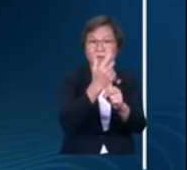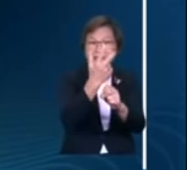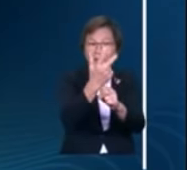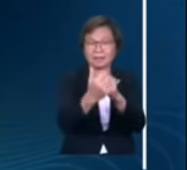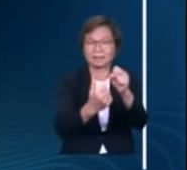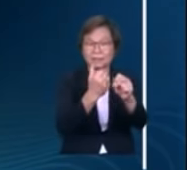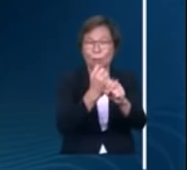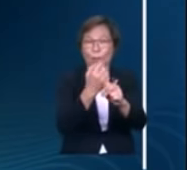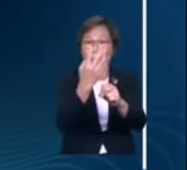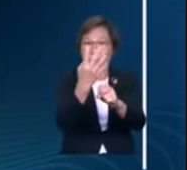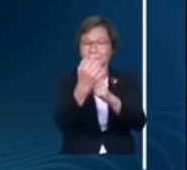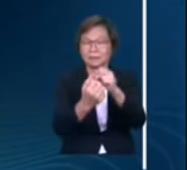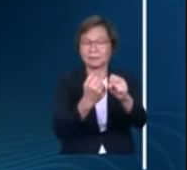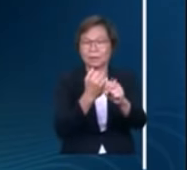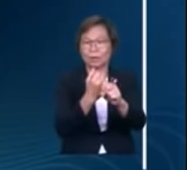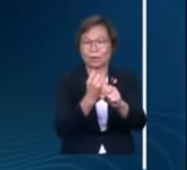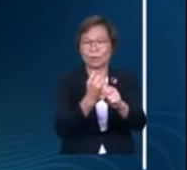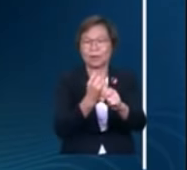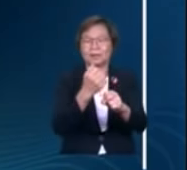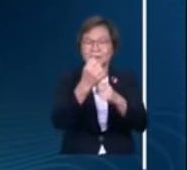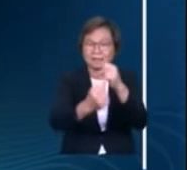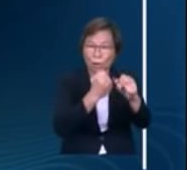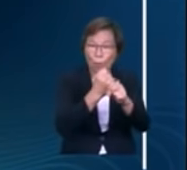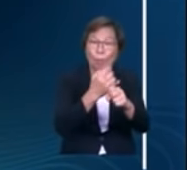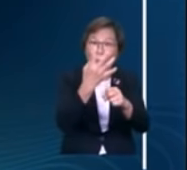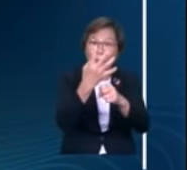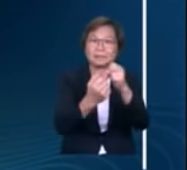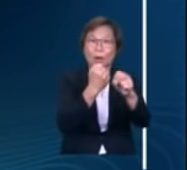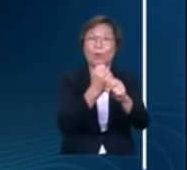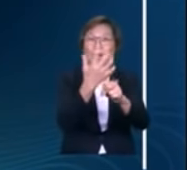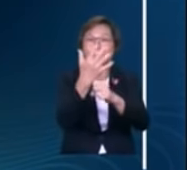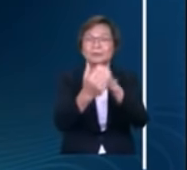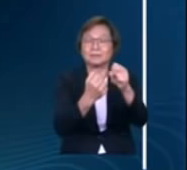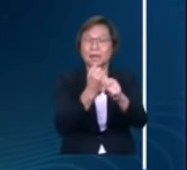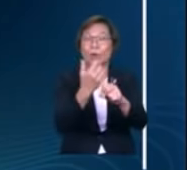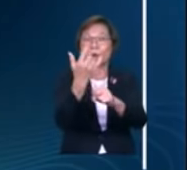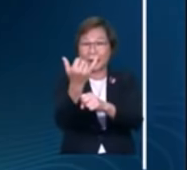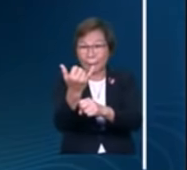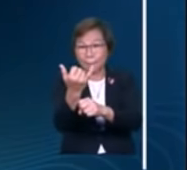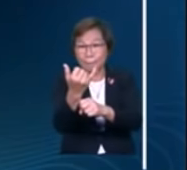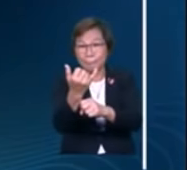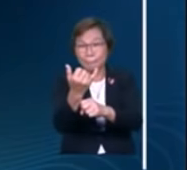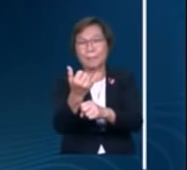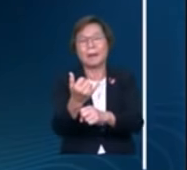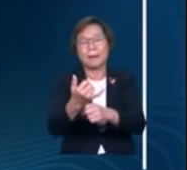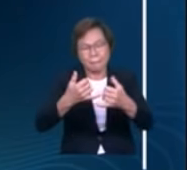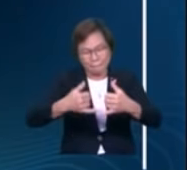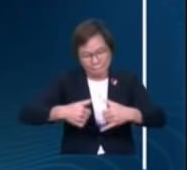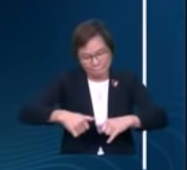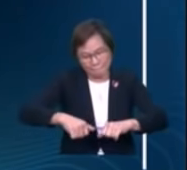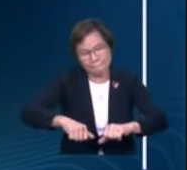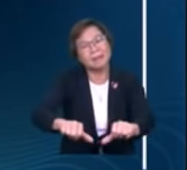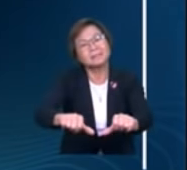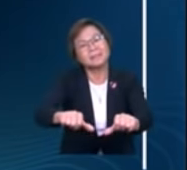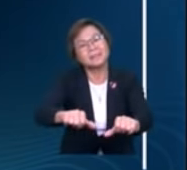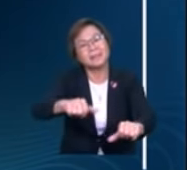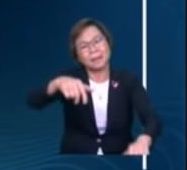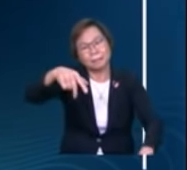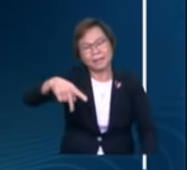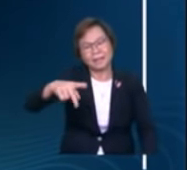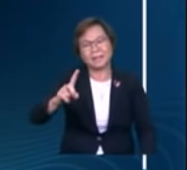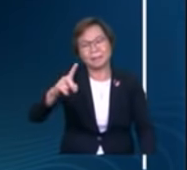tahun 4 dan kasus di tahun 4 tahun 5 dan enam akan masih laksanakan pe